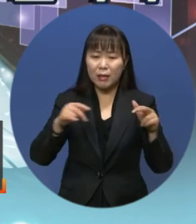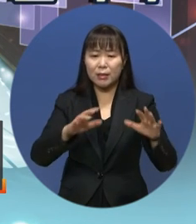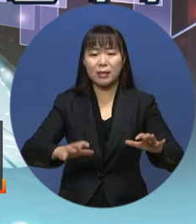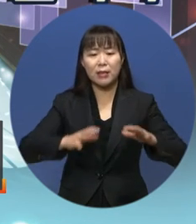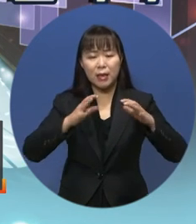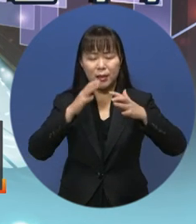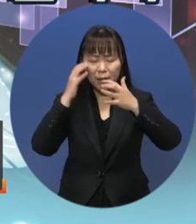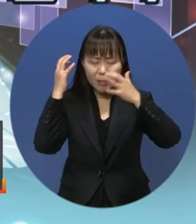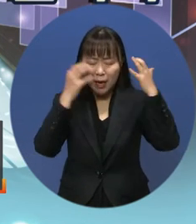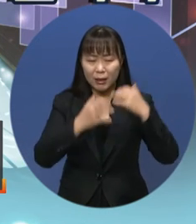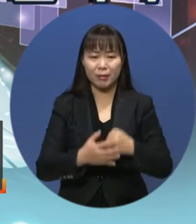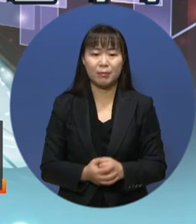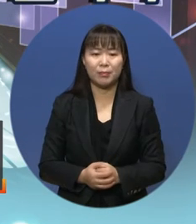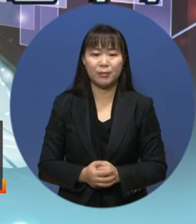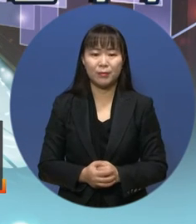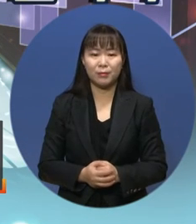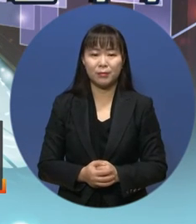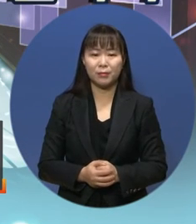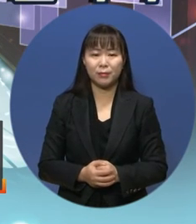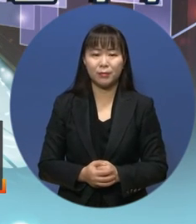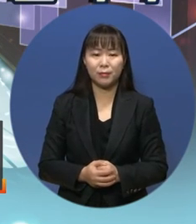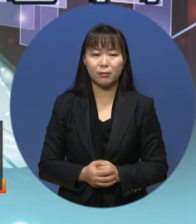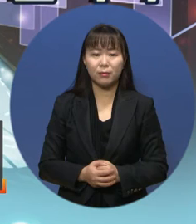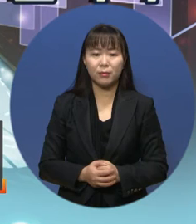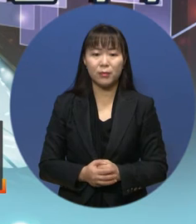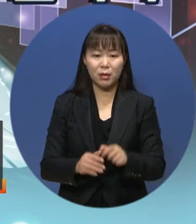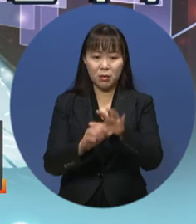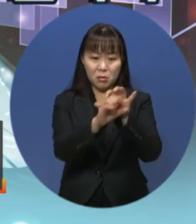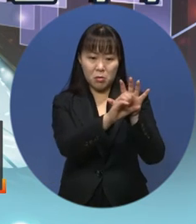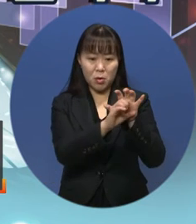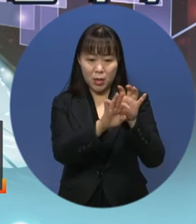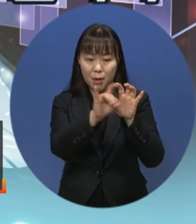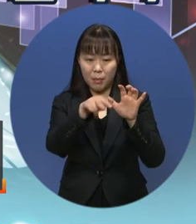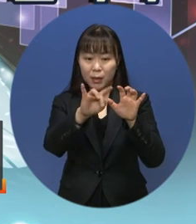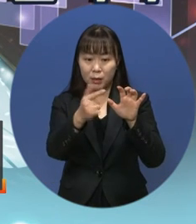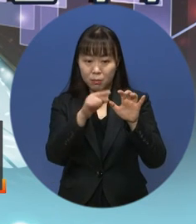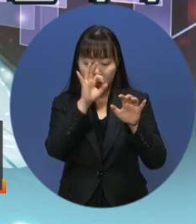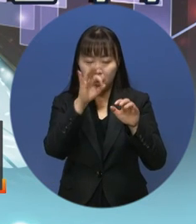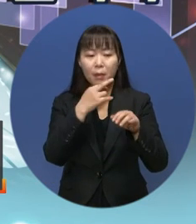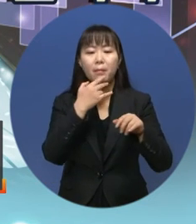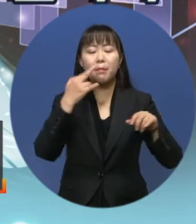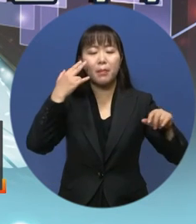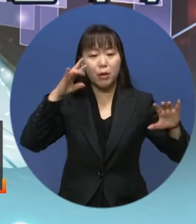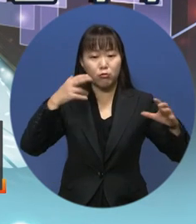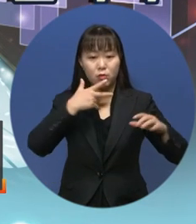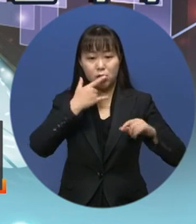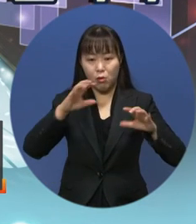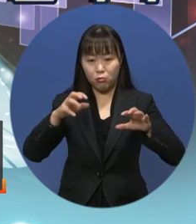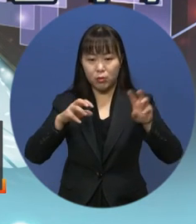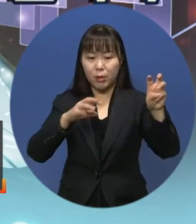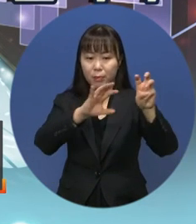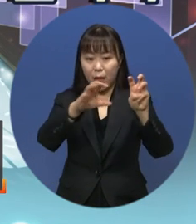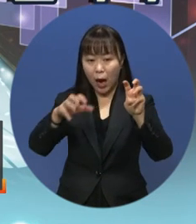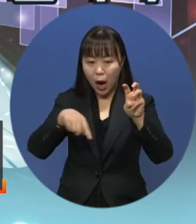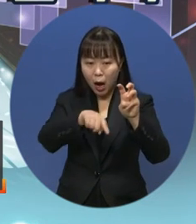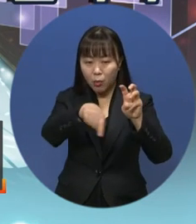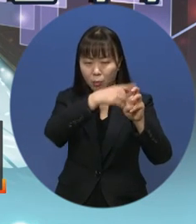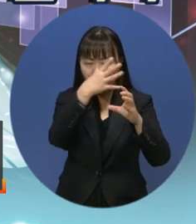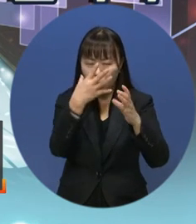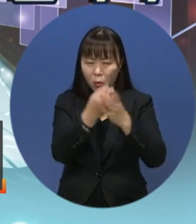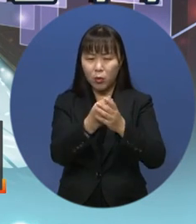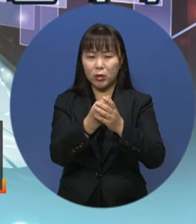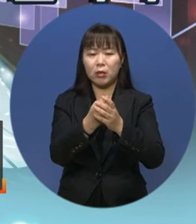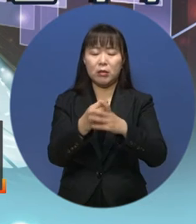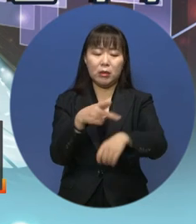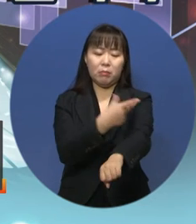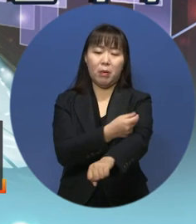세상이 시끄러웠습니다. 코로나 백신만 해도 미국, 영국 등 32여 개국들은